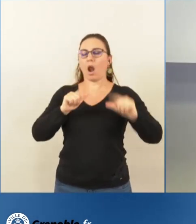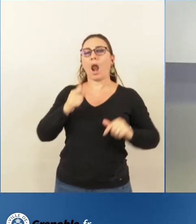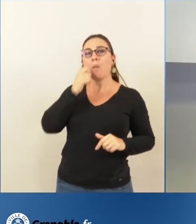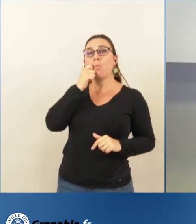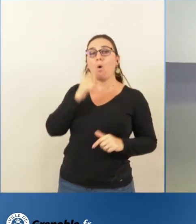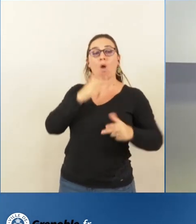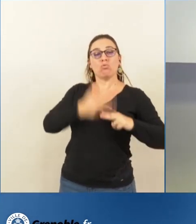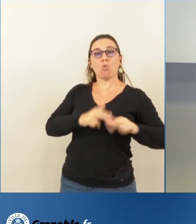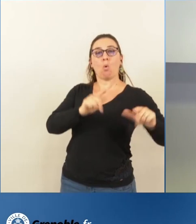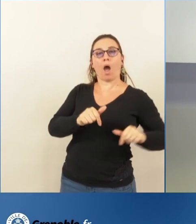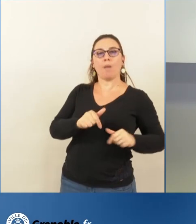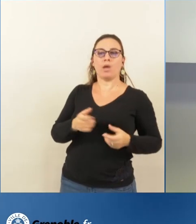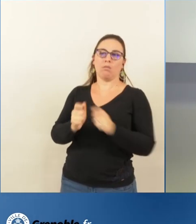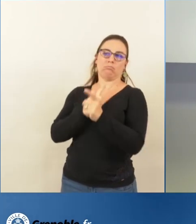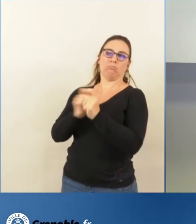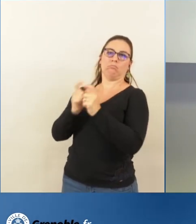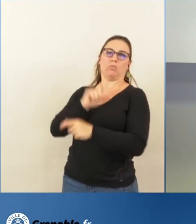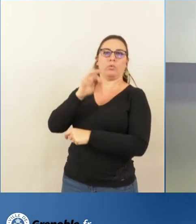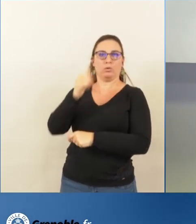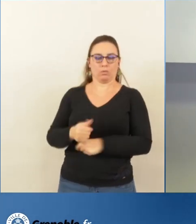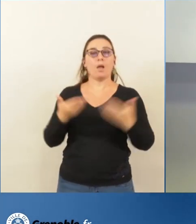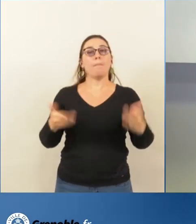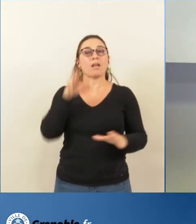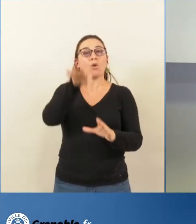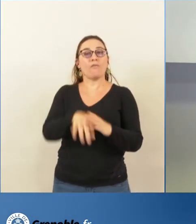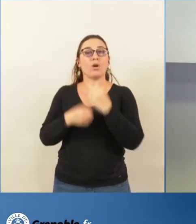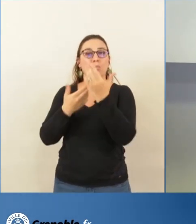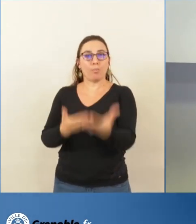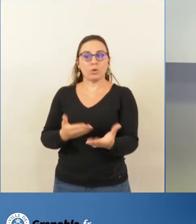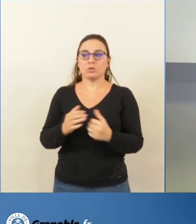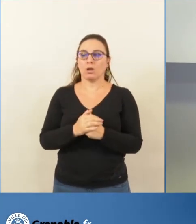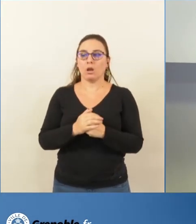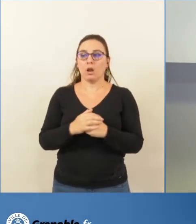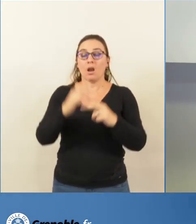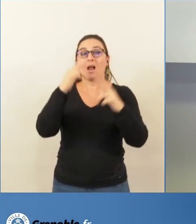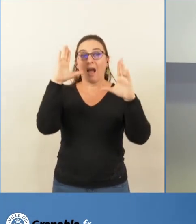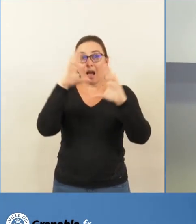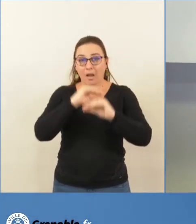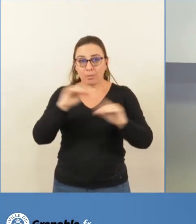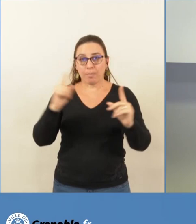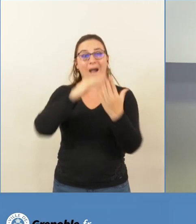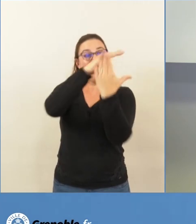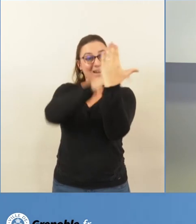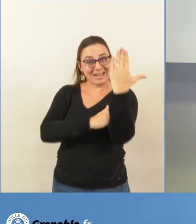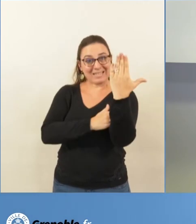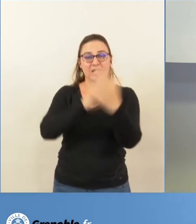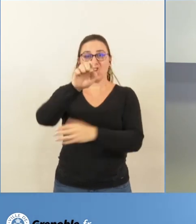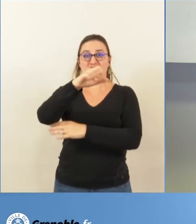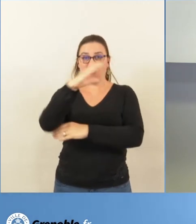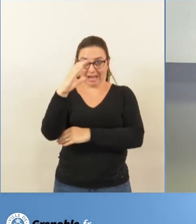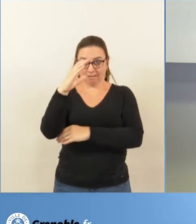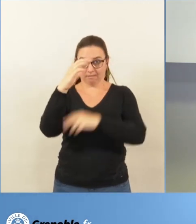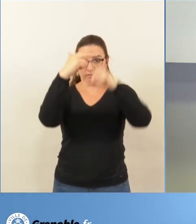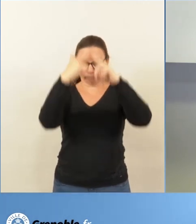je vais maintenant donc passer au vote donc le nom de la liste vous votez pour une liste donc cette liste s'appelle Jack